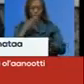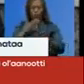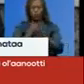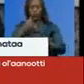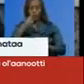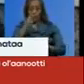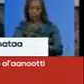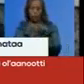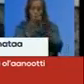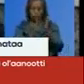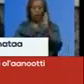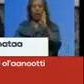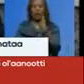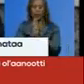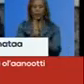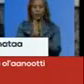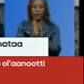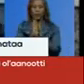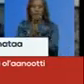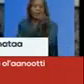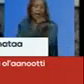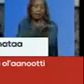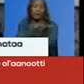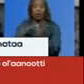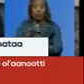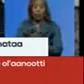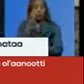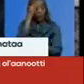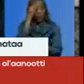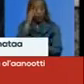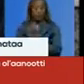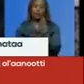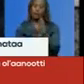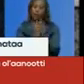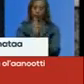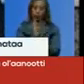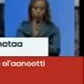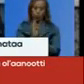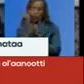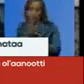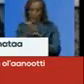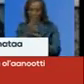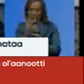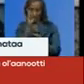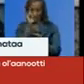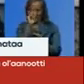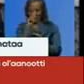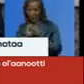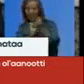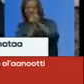የሚባል ኢኮኖሚያዊ እድገትን እያስመዘገበች እንደሆነ ቢታወቅም እድገቱ በቅርጽና በይዘት ተለዋዋጭ